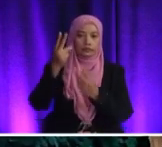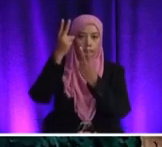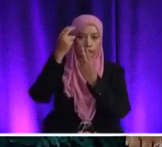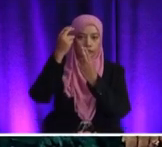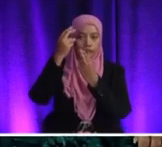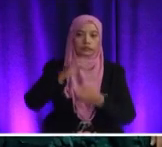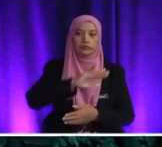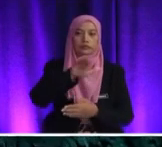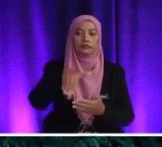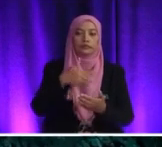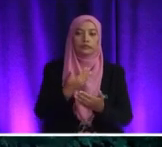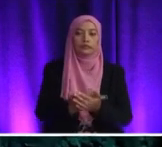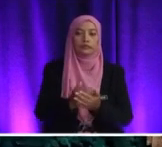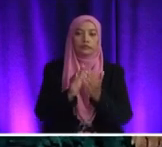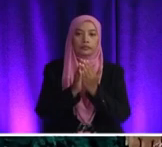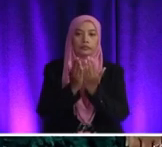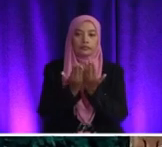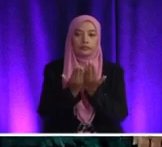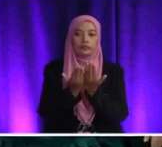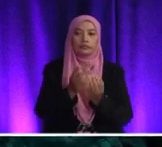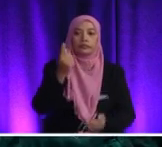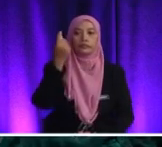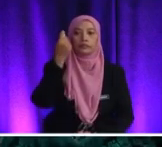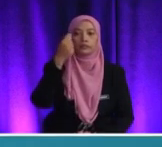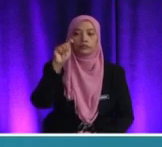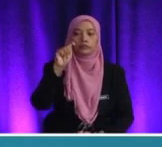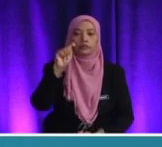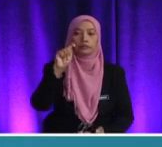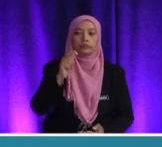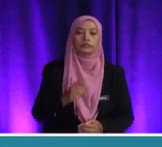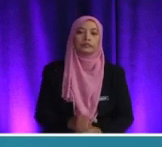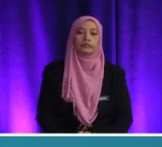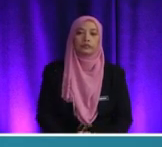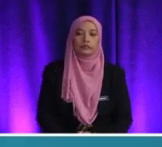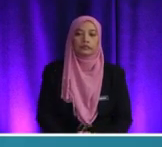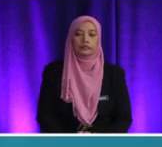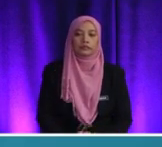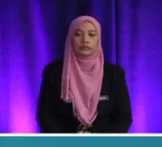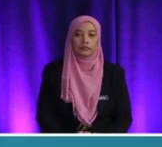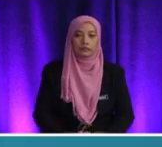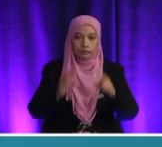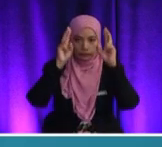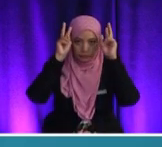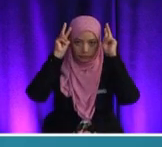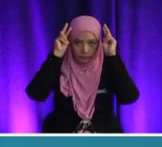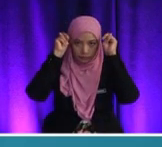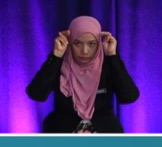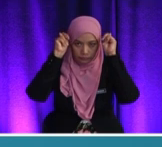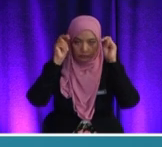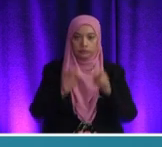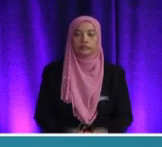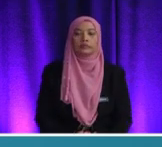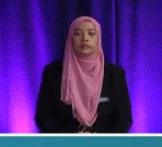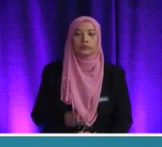kalian boleh membuka buku bahasa Melayu tingkatan 5 Tema kelima pendidikan untuk